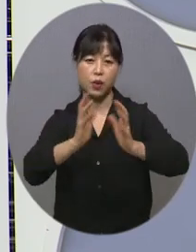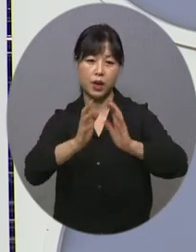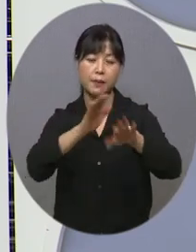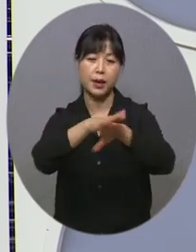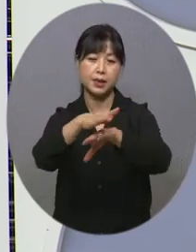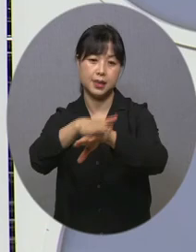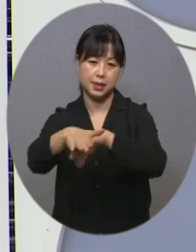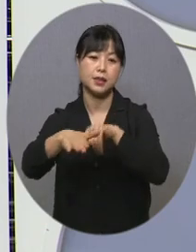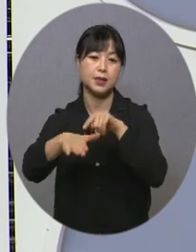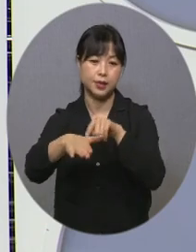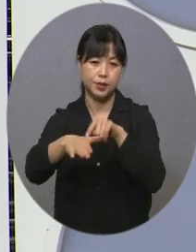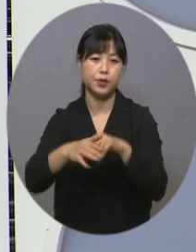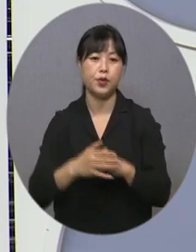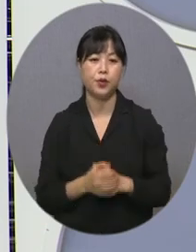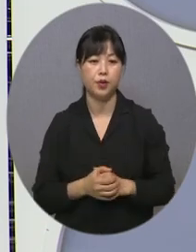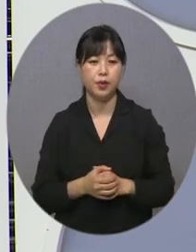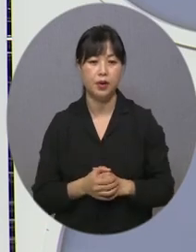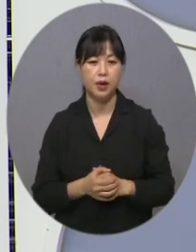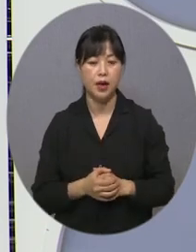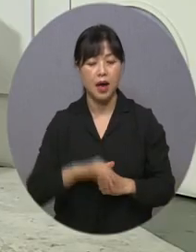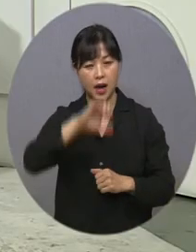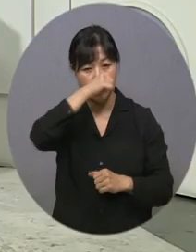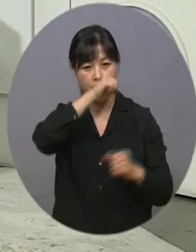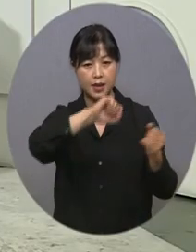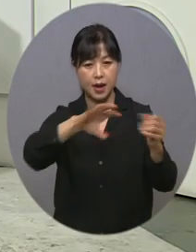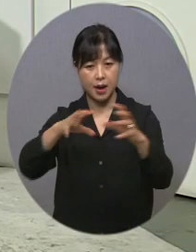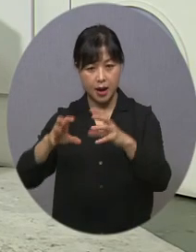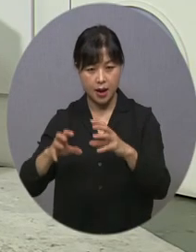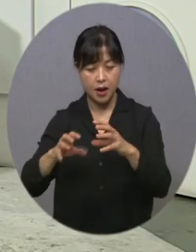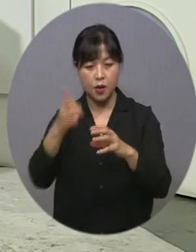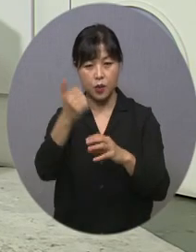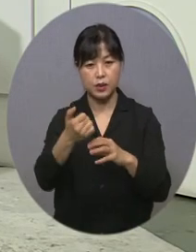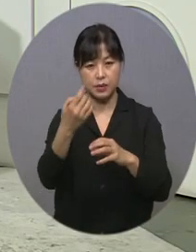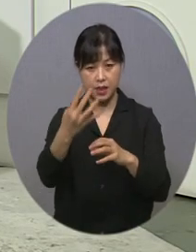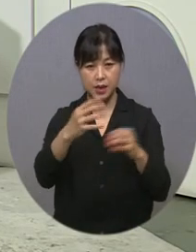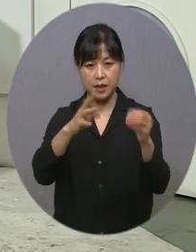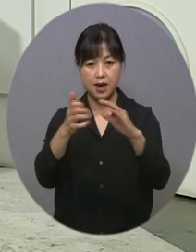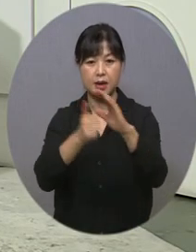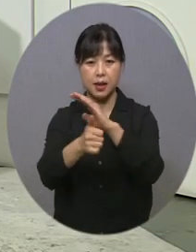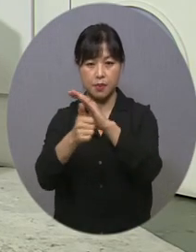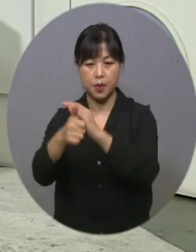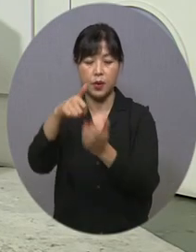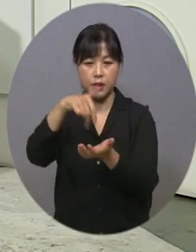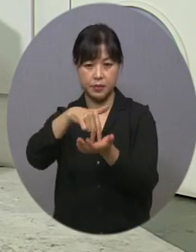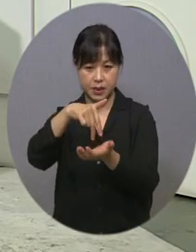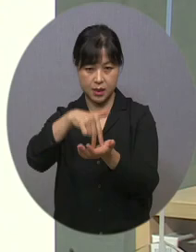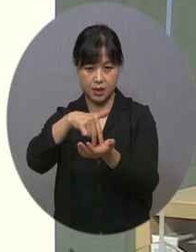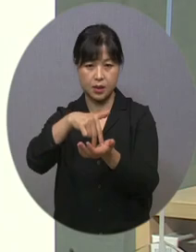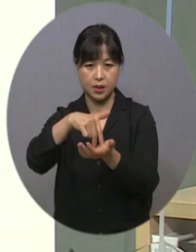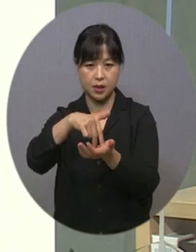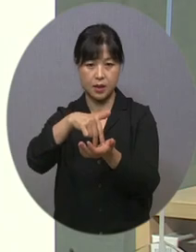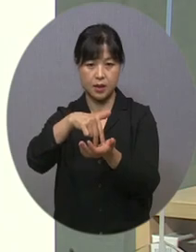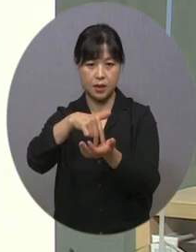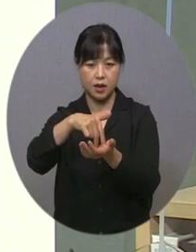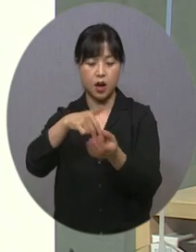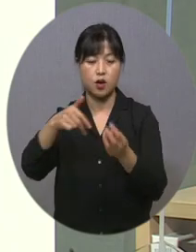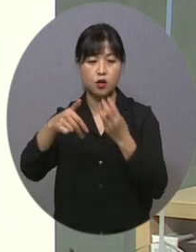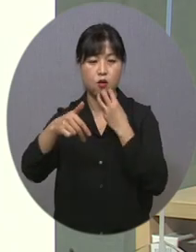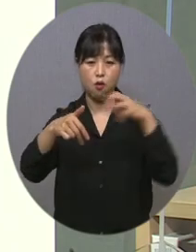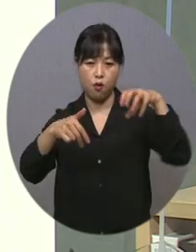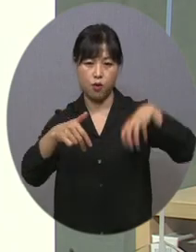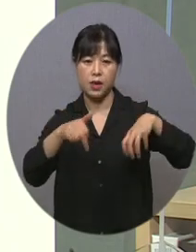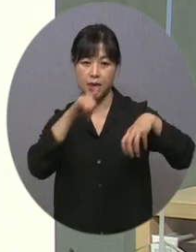빌어서 각자 이제 그 아프리카 각국의 54개국 대표로서 사전에 이제